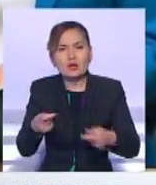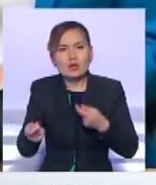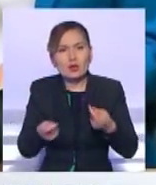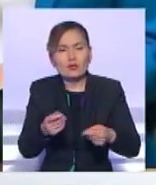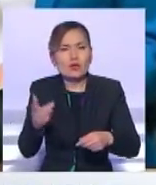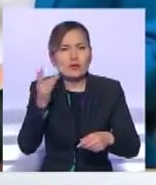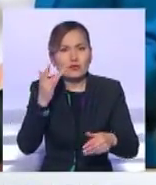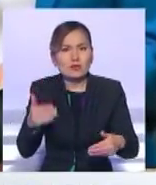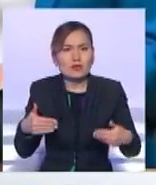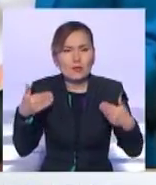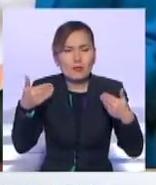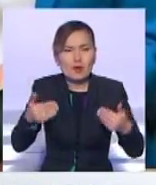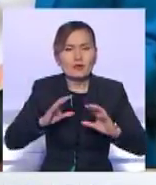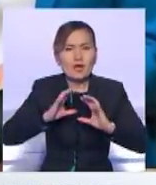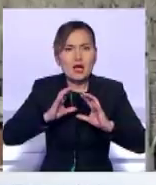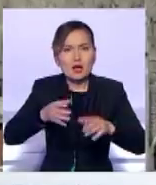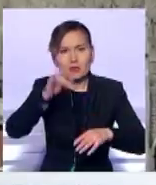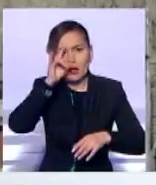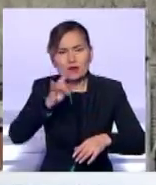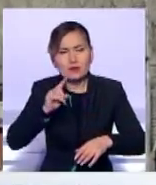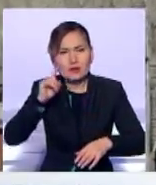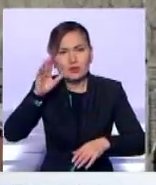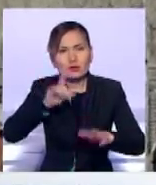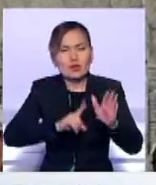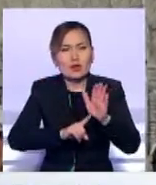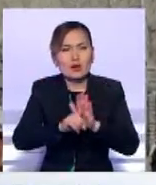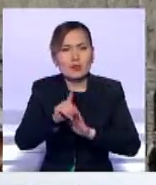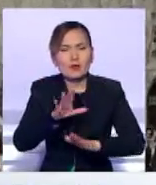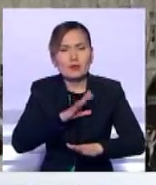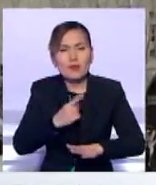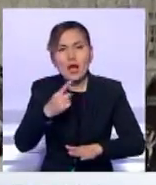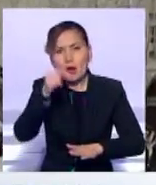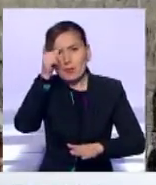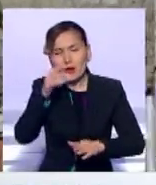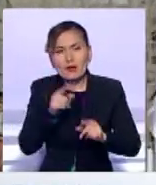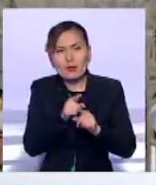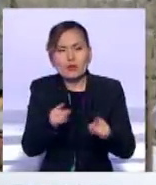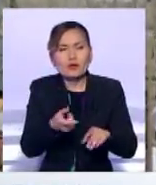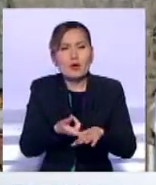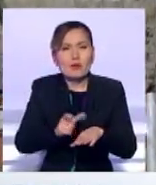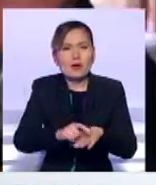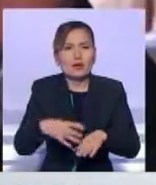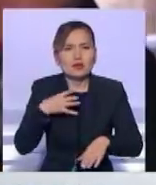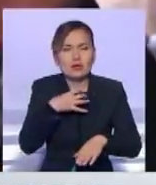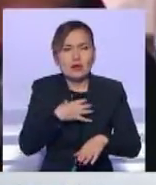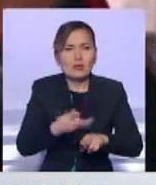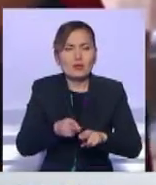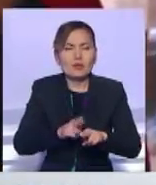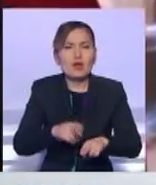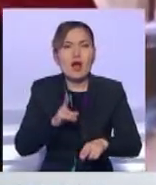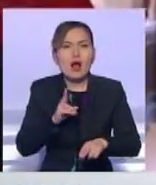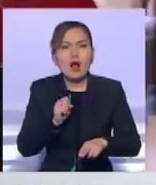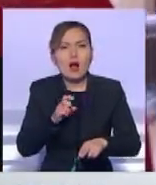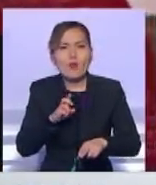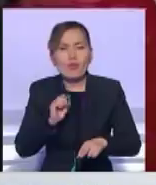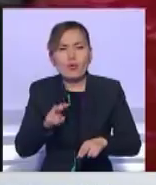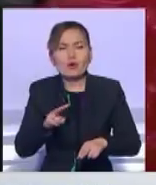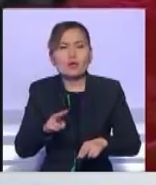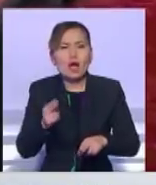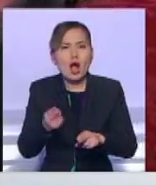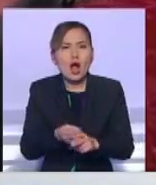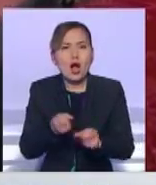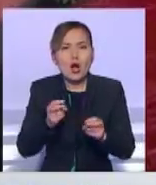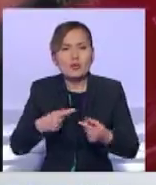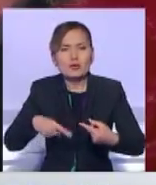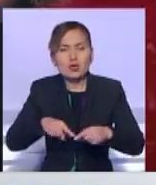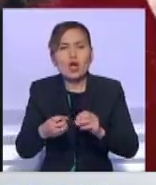бастамаларды әлемдік деңгейде шығаруға мүмкіндік берді. Бір айдың ішінде маңызды шаралар ұйымдастырылды. Кабулға Біріккен ұлттар ұйымы қауіпсіздік кеңесінің